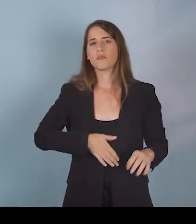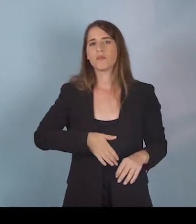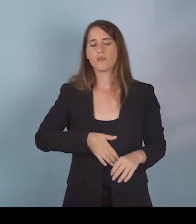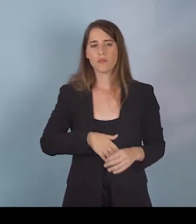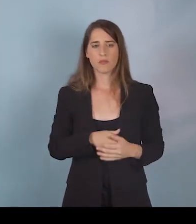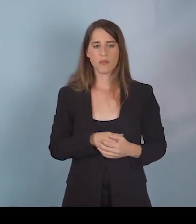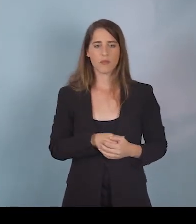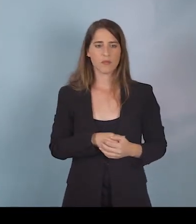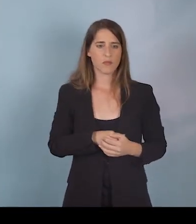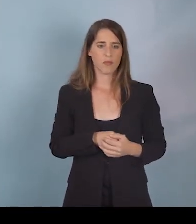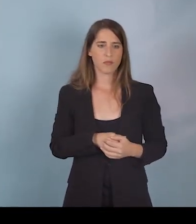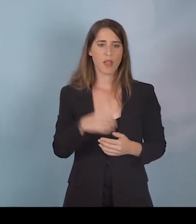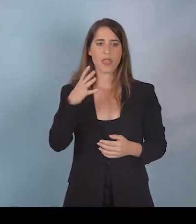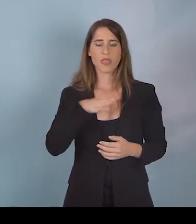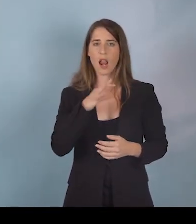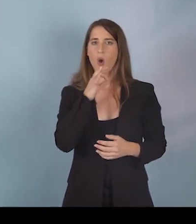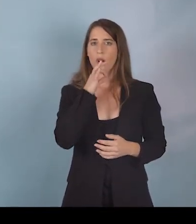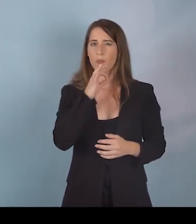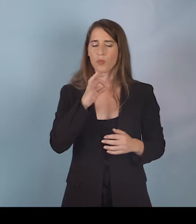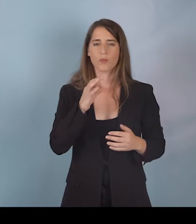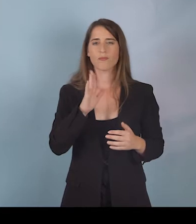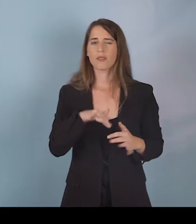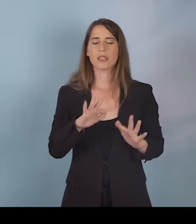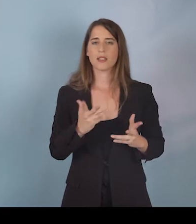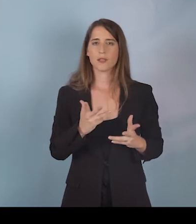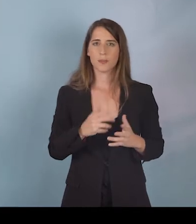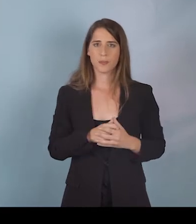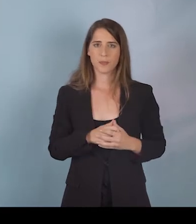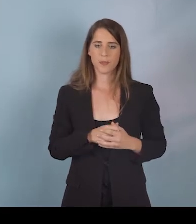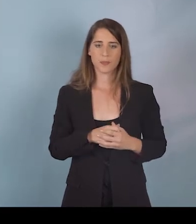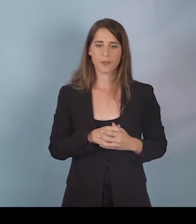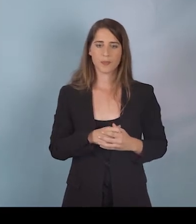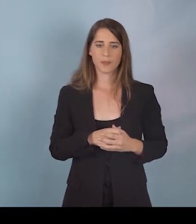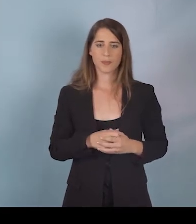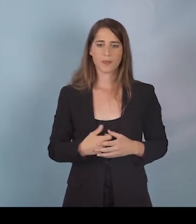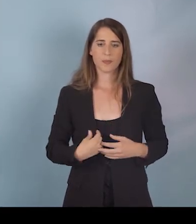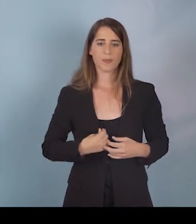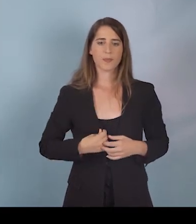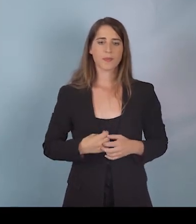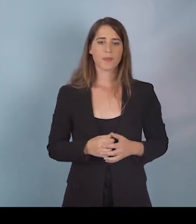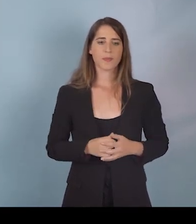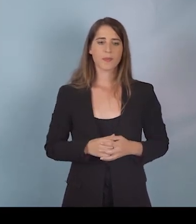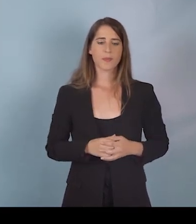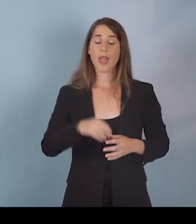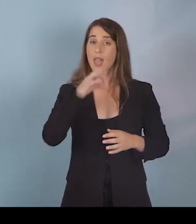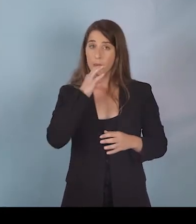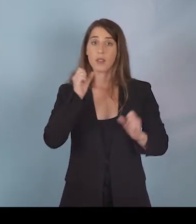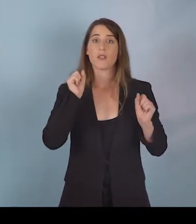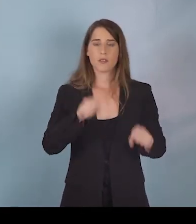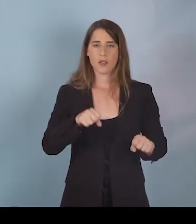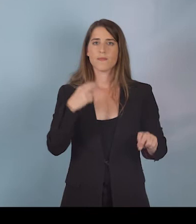ανθρώπινα δικαιώματα που είναι. Θα ήθελα εδώ μόνο να σημειώσω και να πω και στον Πάνο να συνεχίσει.